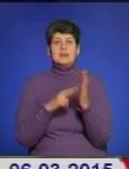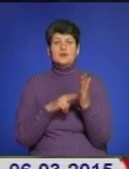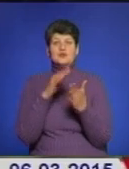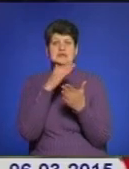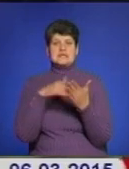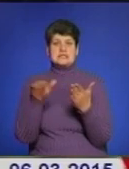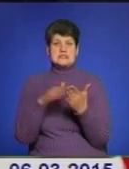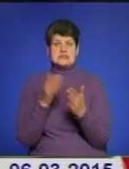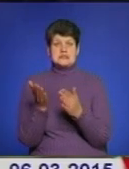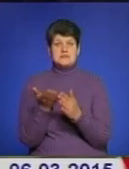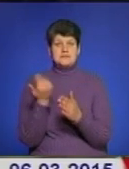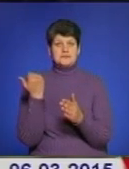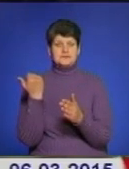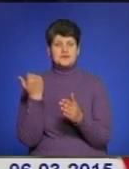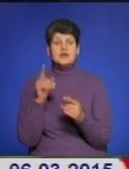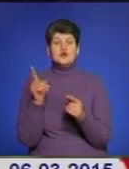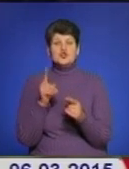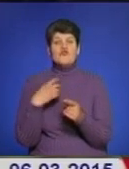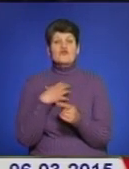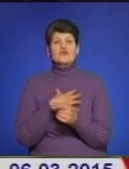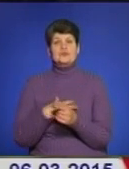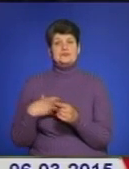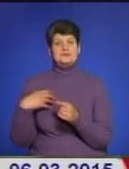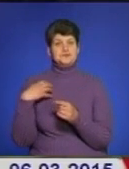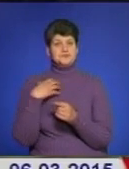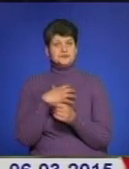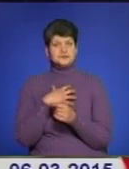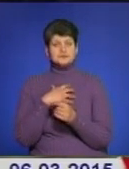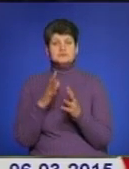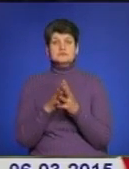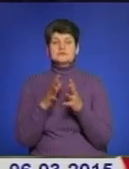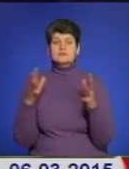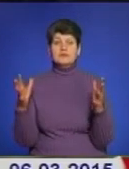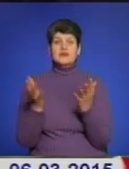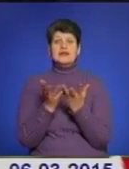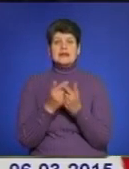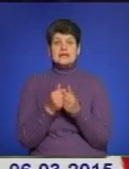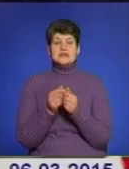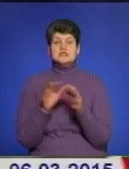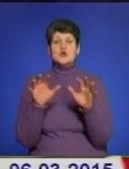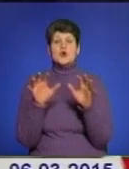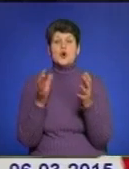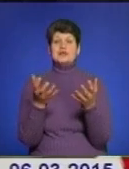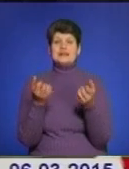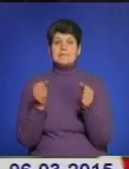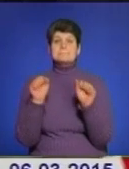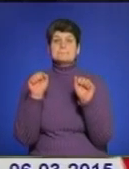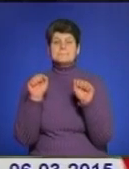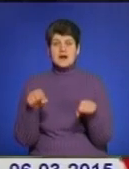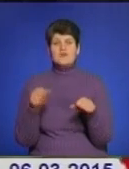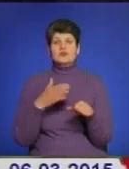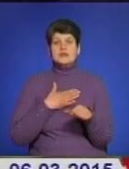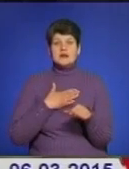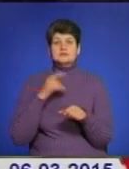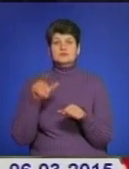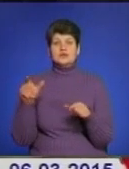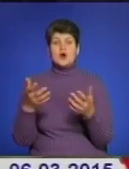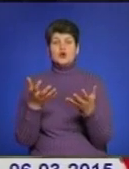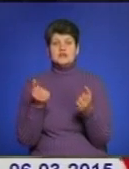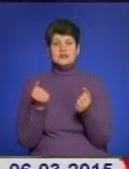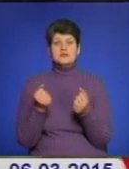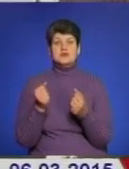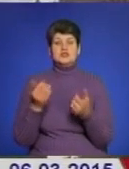що суттєво, скажімо, збільшить кількість одержувачів і дасть право нашим громадянам на отримання